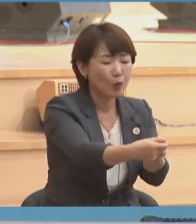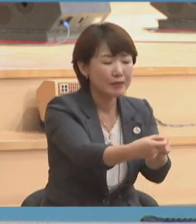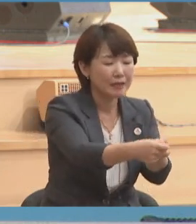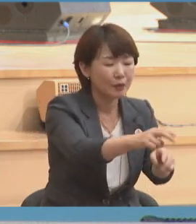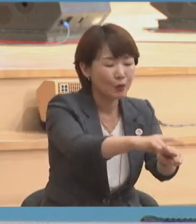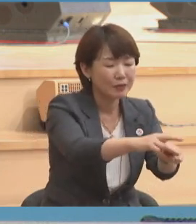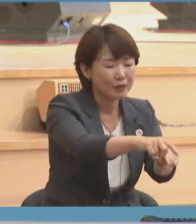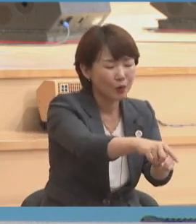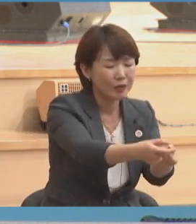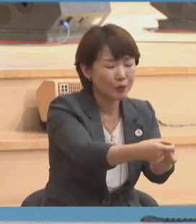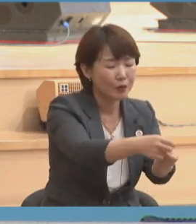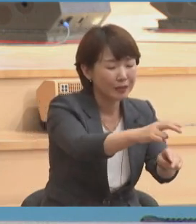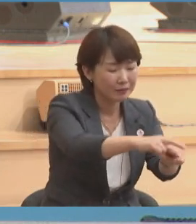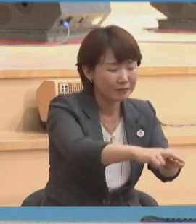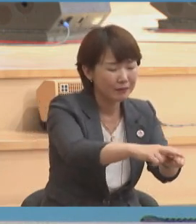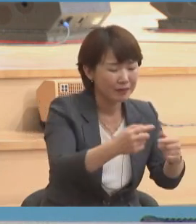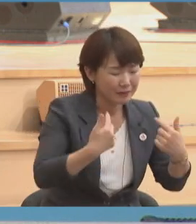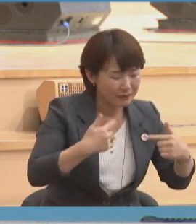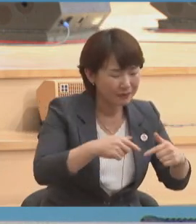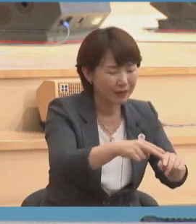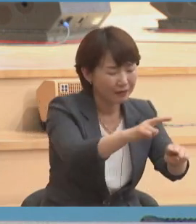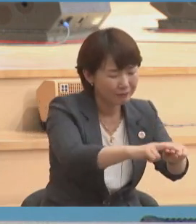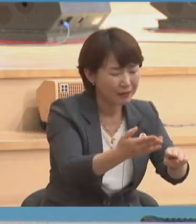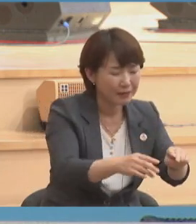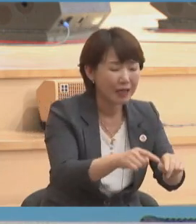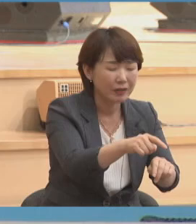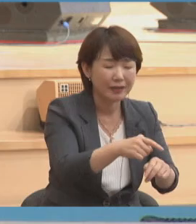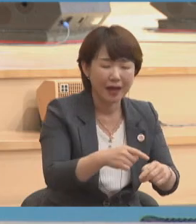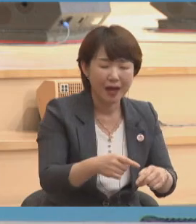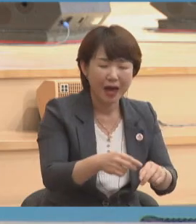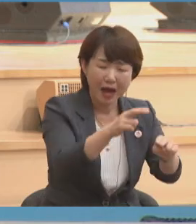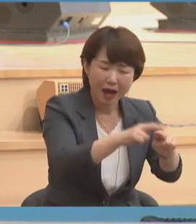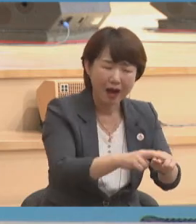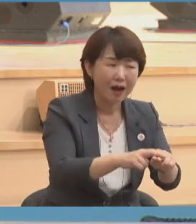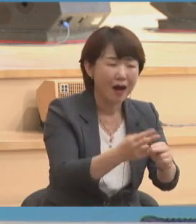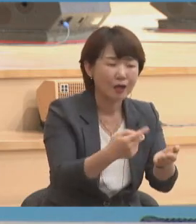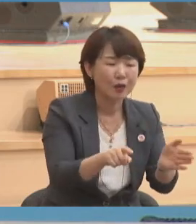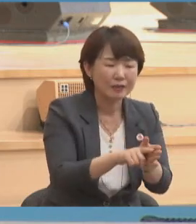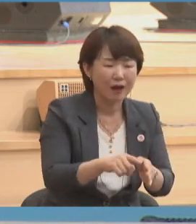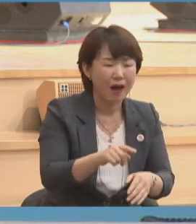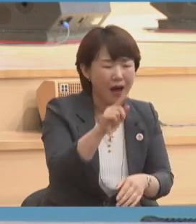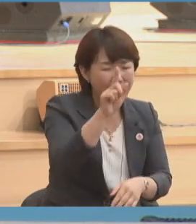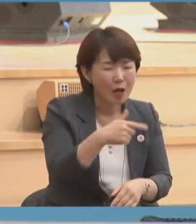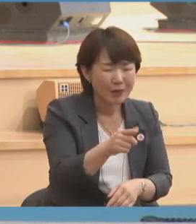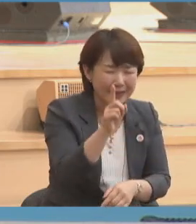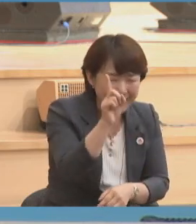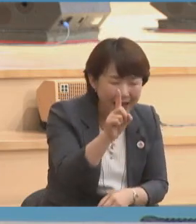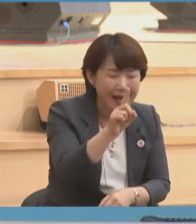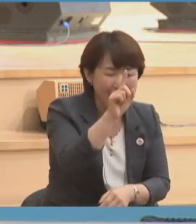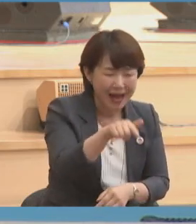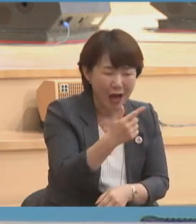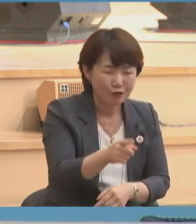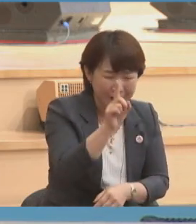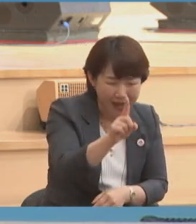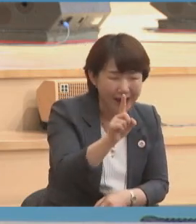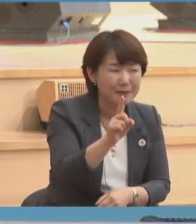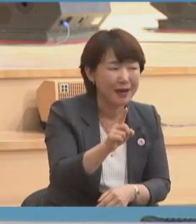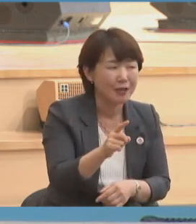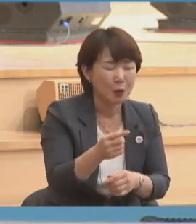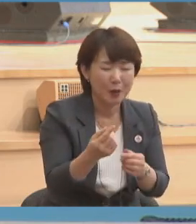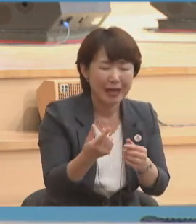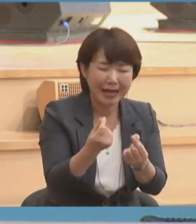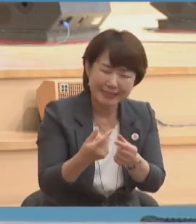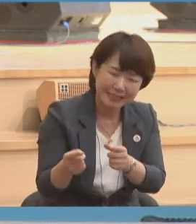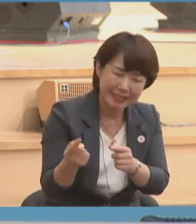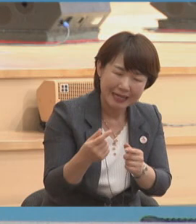있는데 그 앞자리에 내가 앉도록 딱 하루만 같이 가달라고 얘기를 했대요. 그러니까 남편의